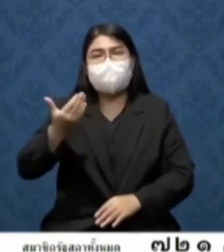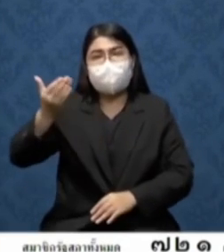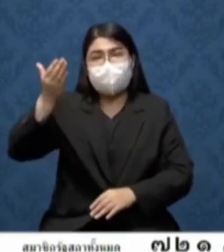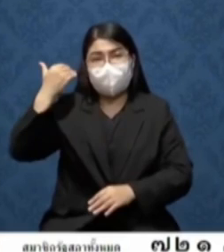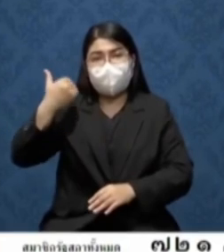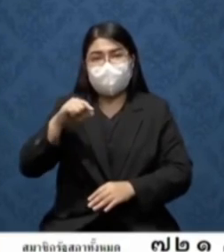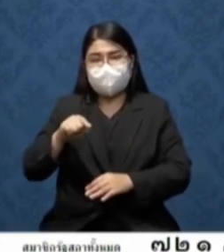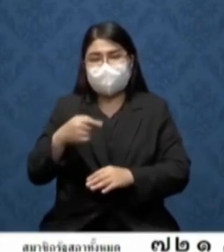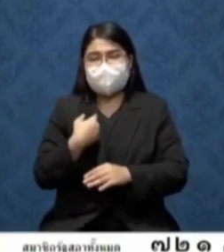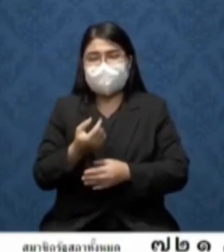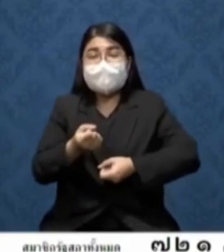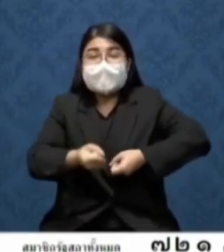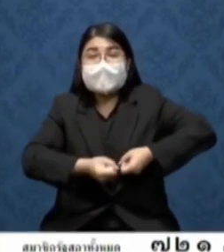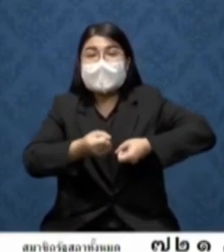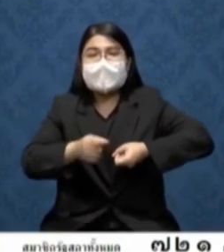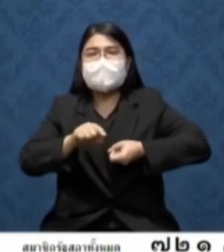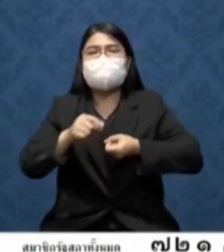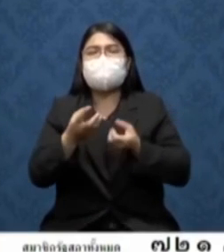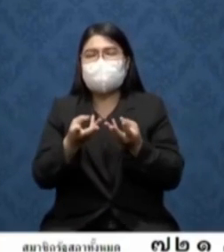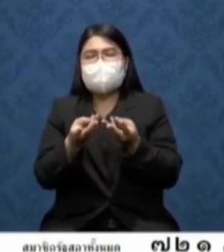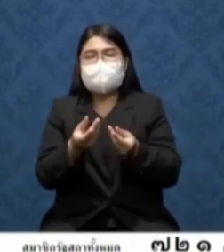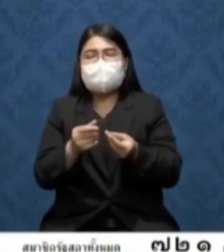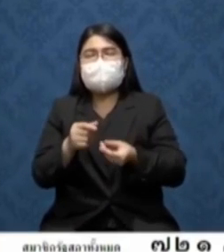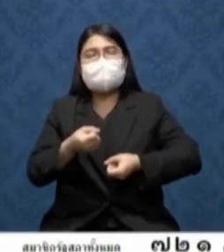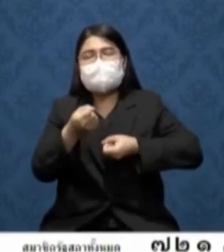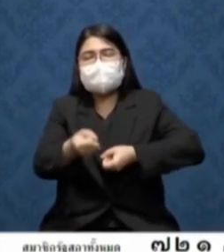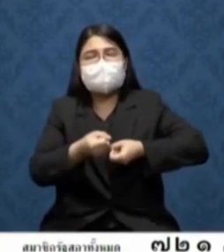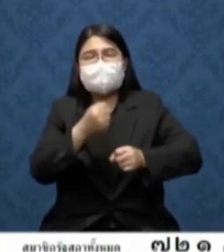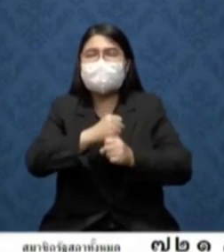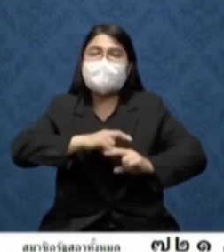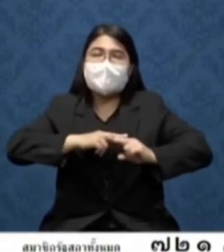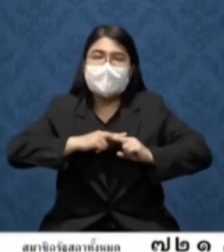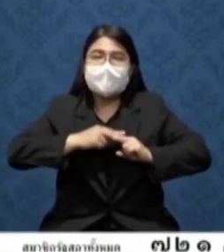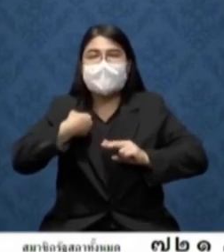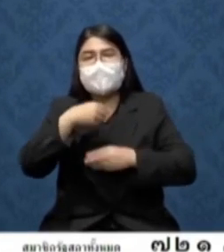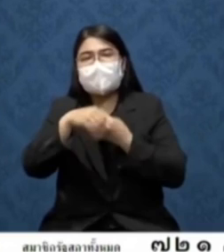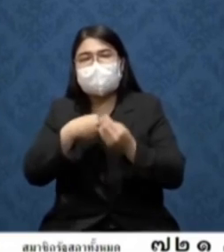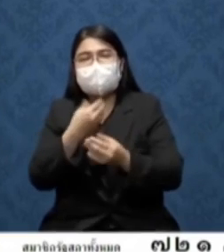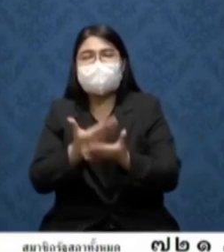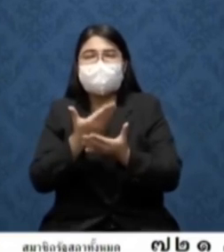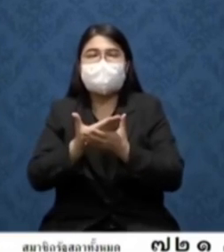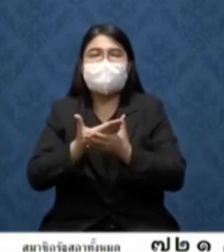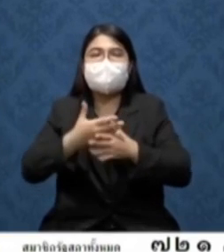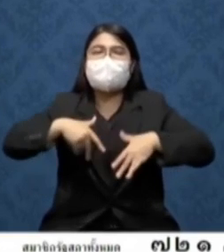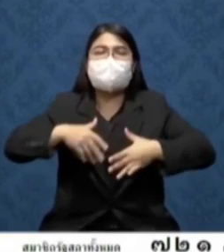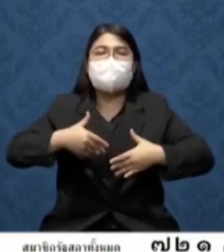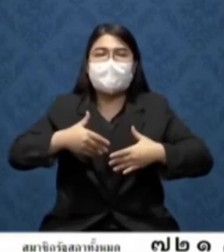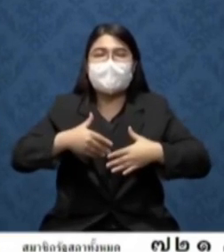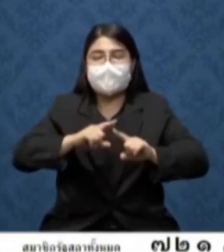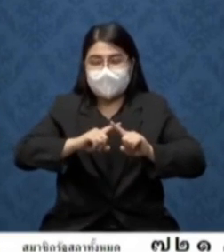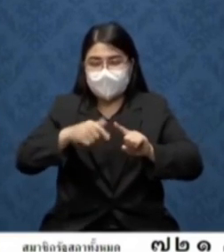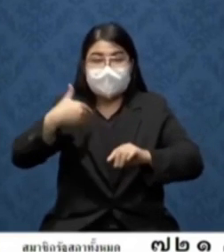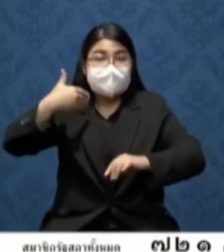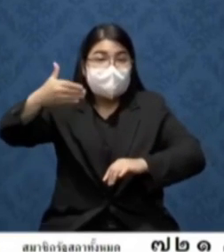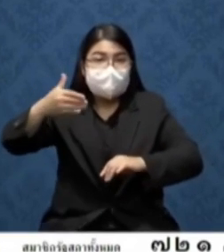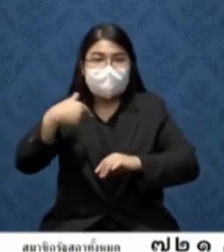กรมีที่ดินทำกินเป็นของตัวเองลืมตาอ้าปากได้การพัฒนาอุตสาหกรรมในยุคต่อมา